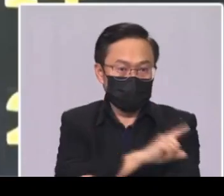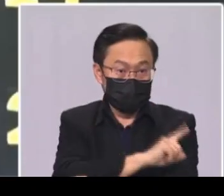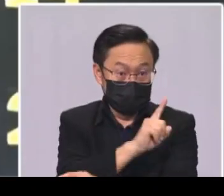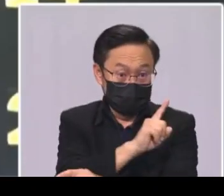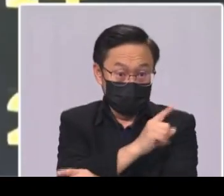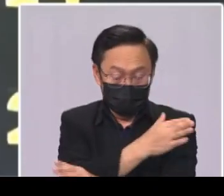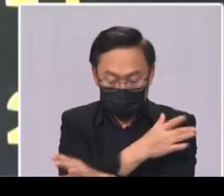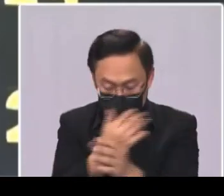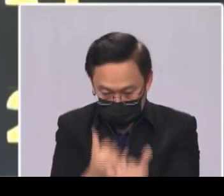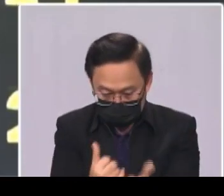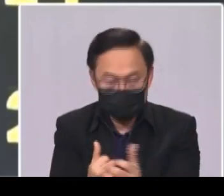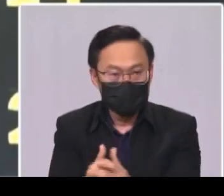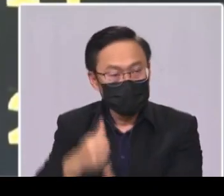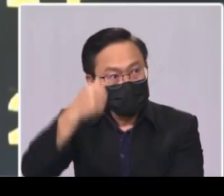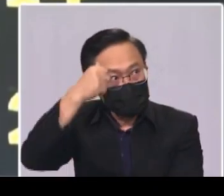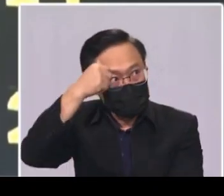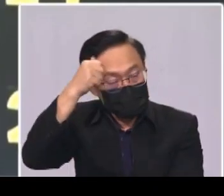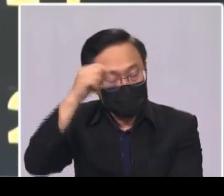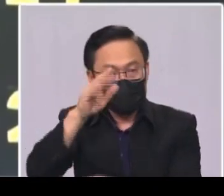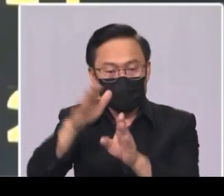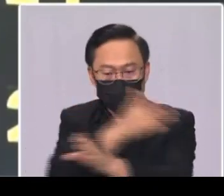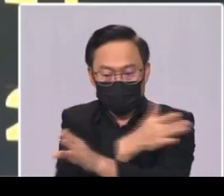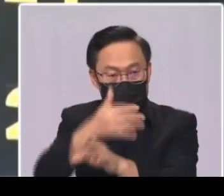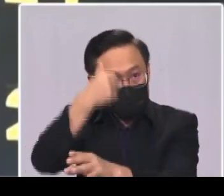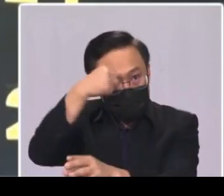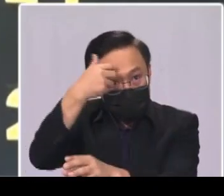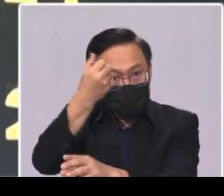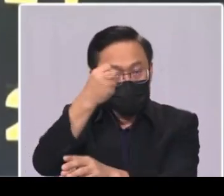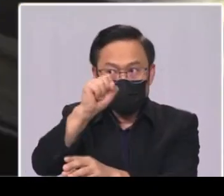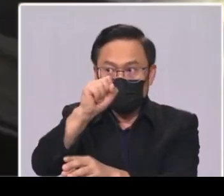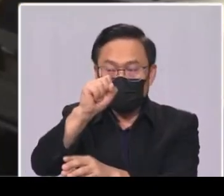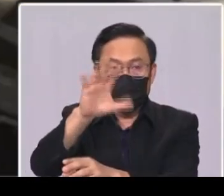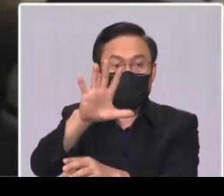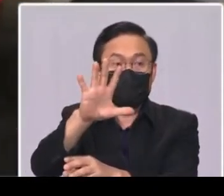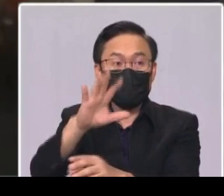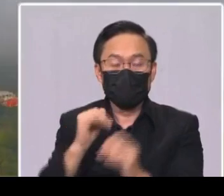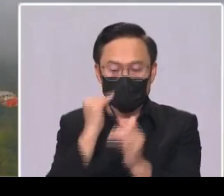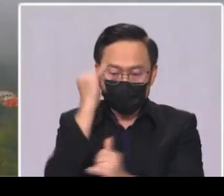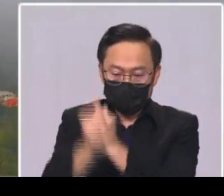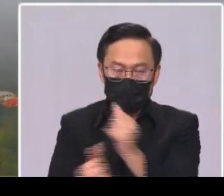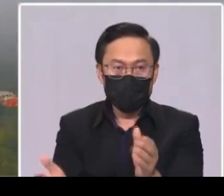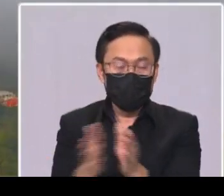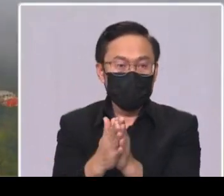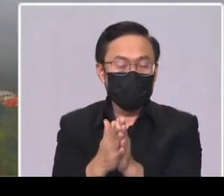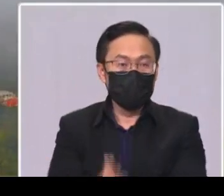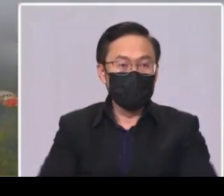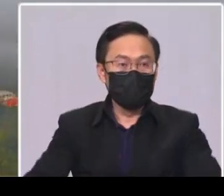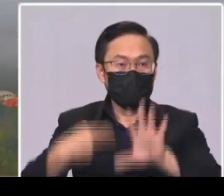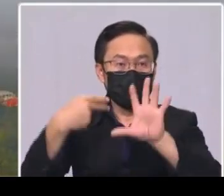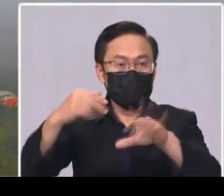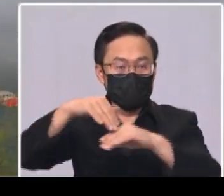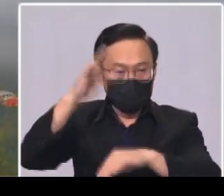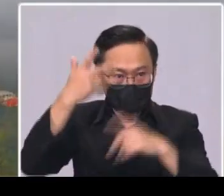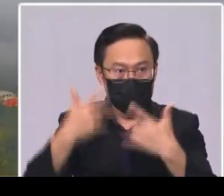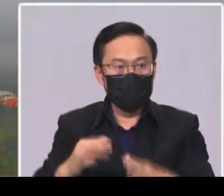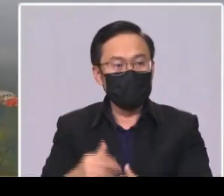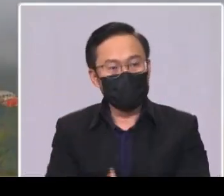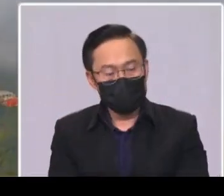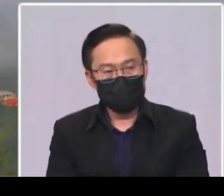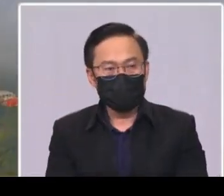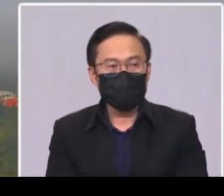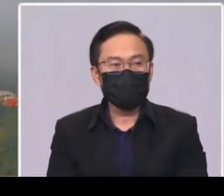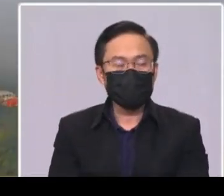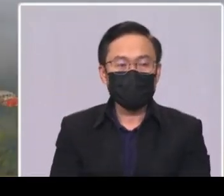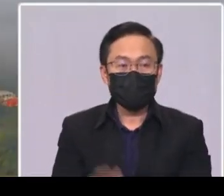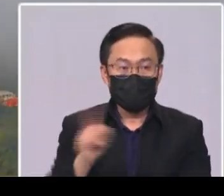3-4พันคนได้เยอะจริงๆนะคะไปอีกที่นึงนะคะโอ้โหที่นี่ไม่พูดไม่ได้ต้องร้องว้าวกันเลยทีเดียวนะที่ยอด